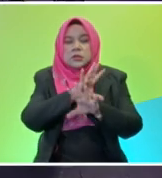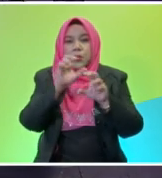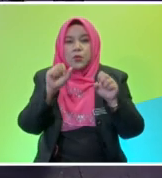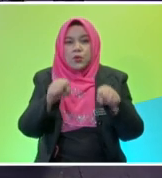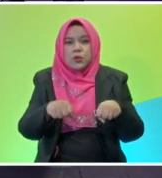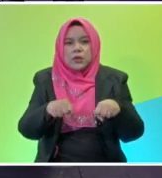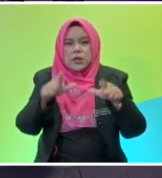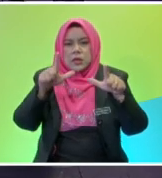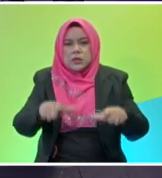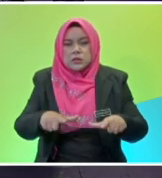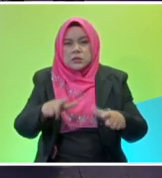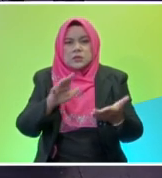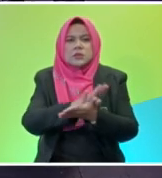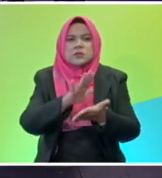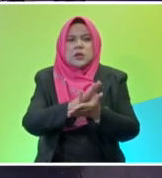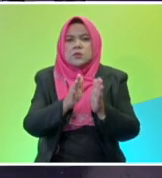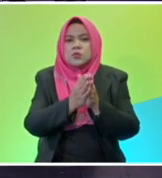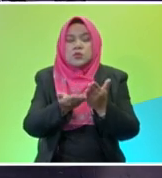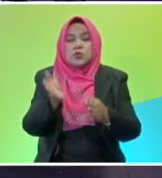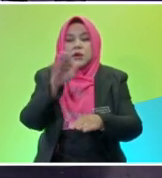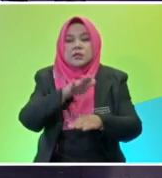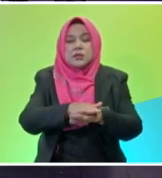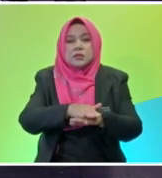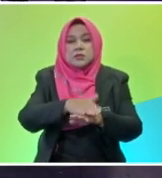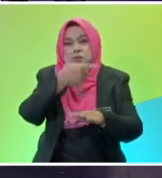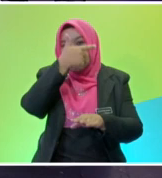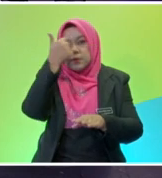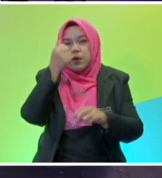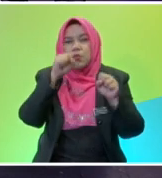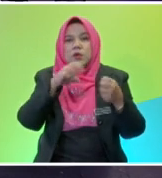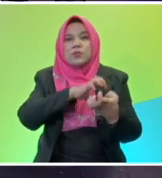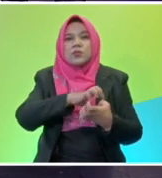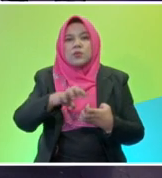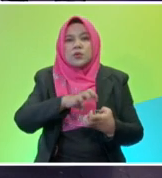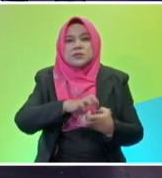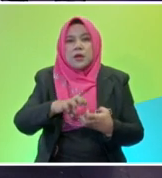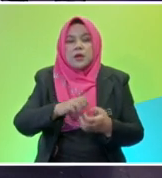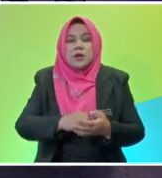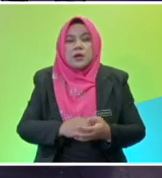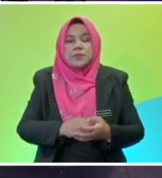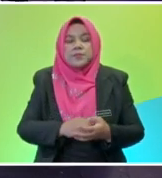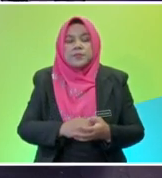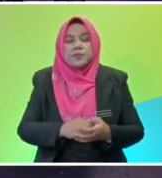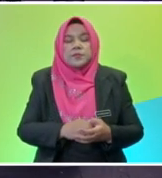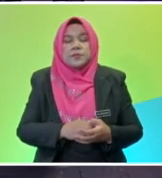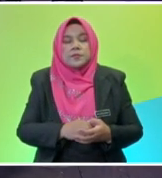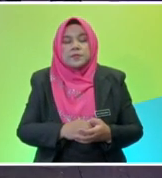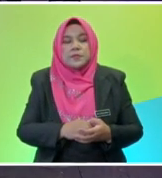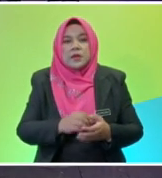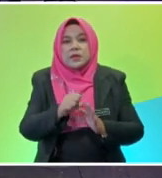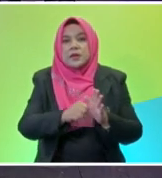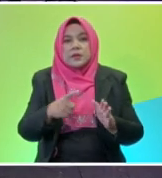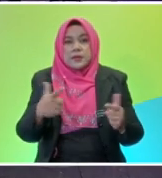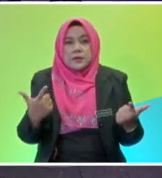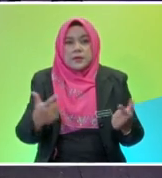kertas atau buku atas tuh even dia akan menjajah segala itulah ee sama ada takarosa ya dan sebagainya